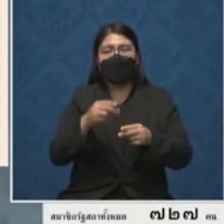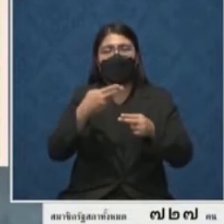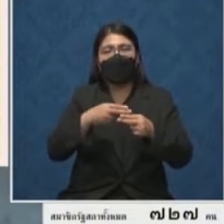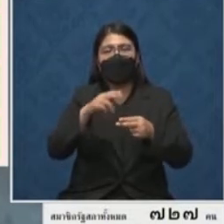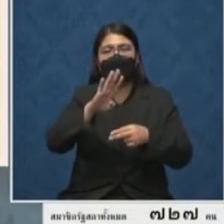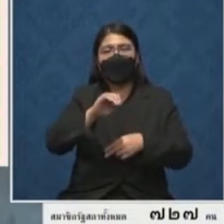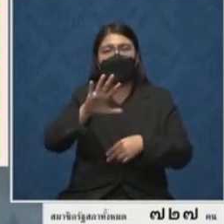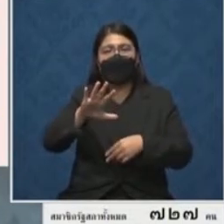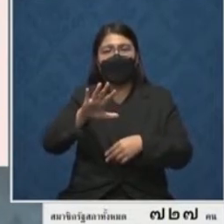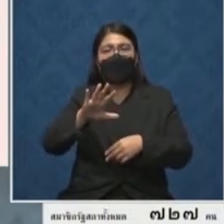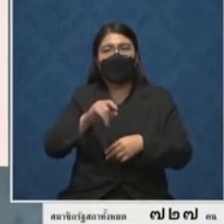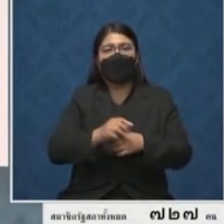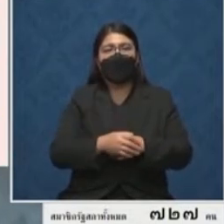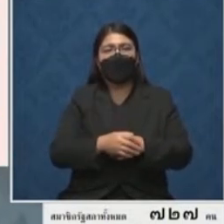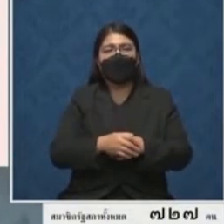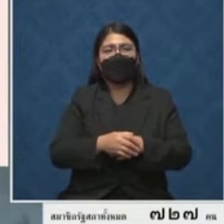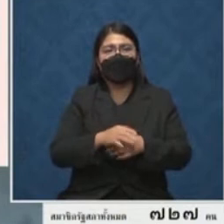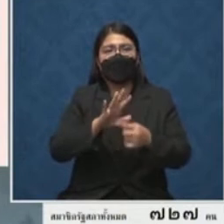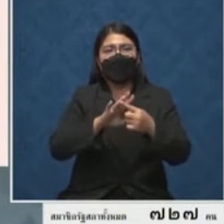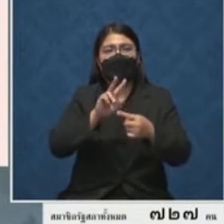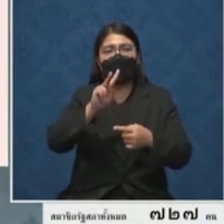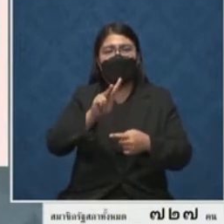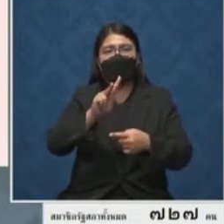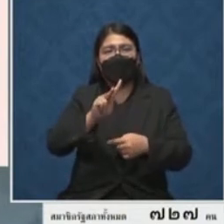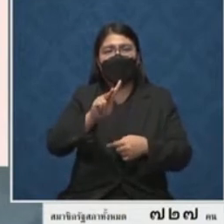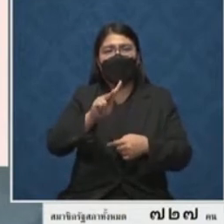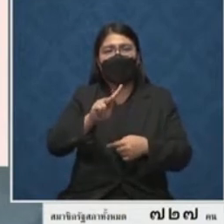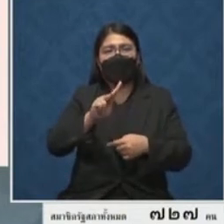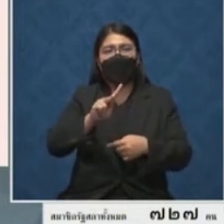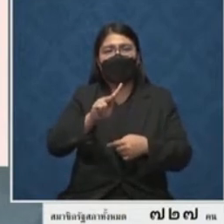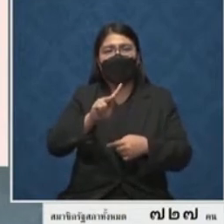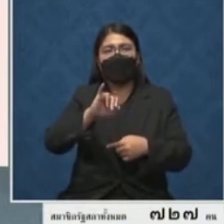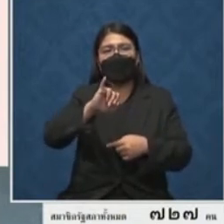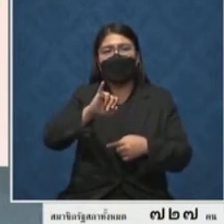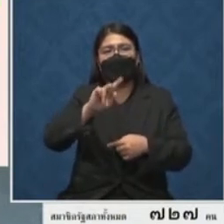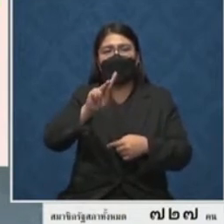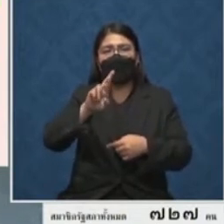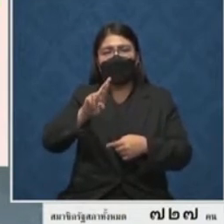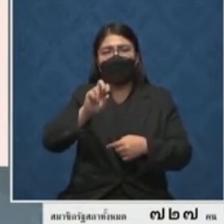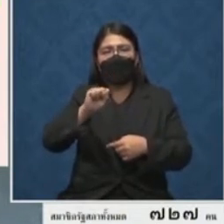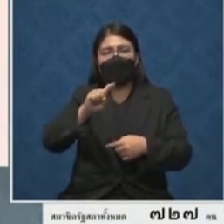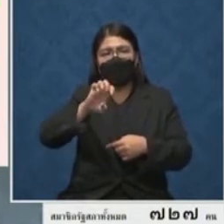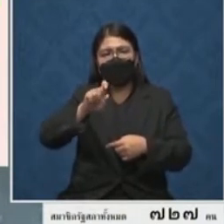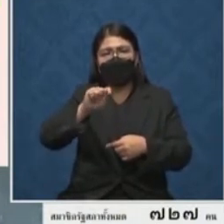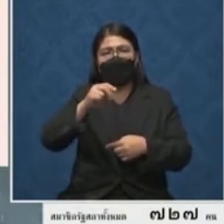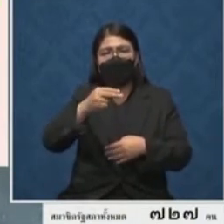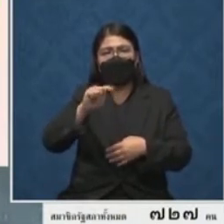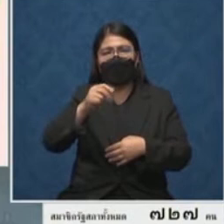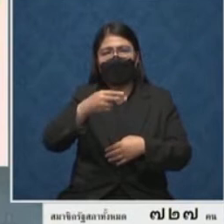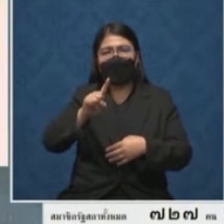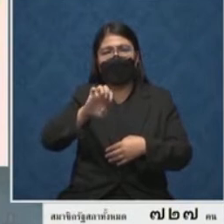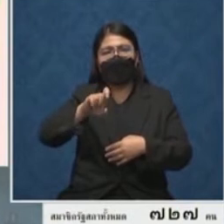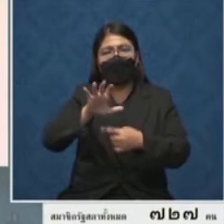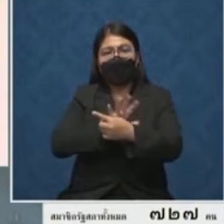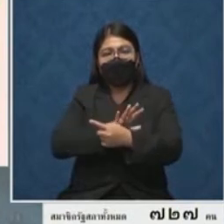ราจารย์เกียรติคุณไกรสิทธิ์ตันติศิรินทร ์1รับหลักการ2งดออกเสียง3